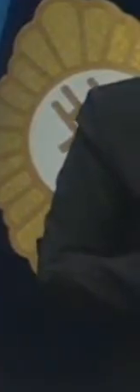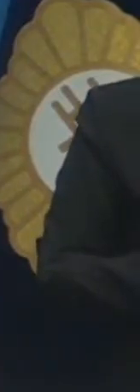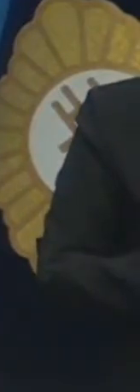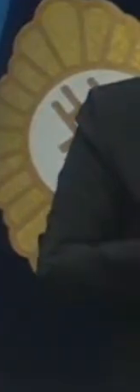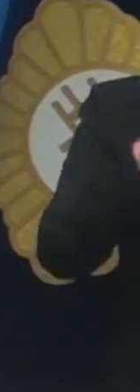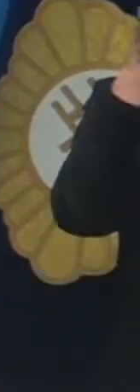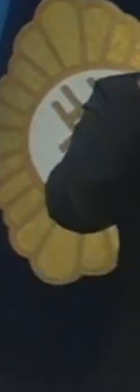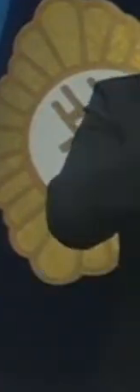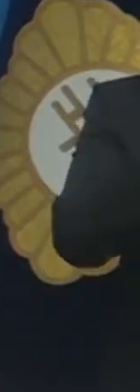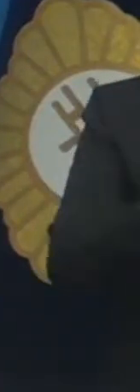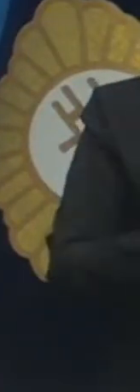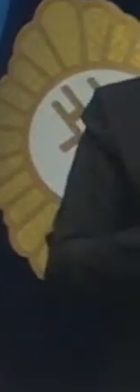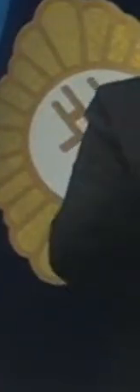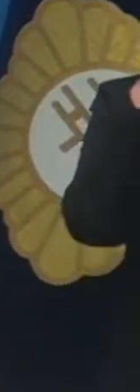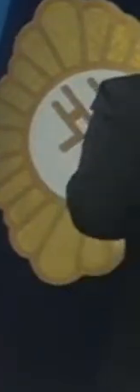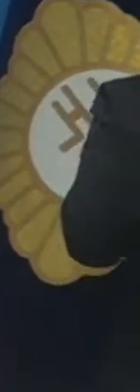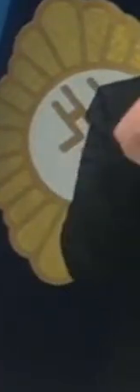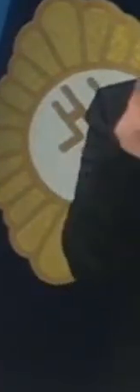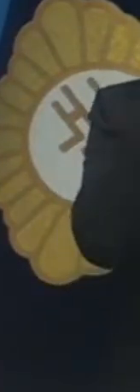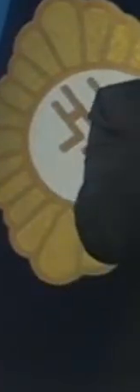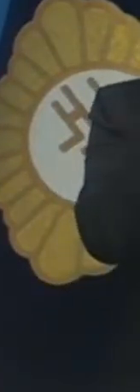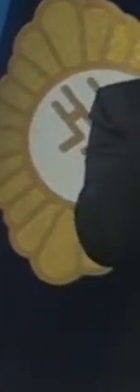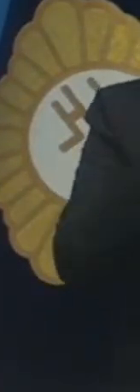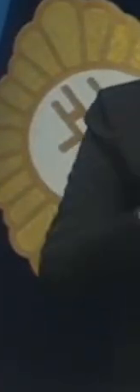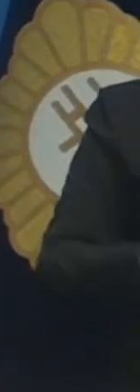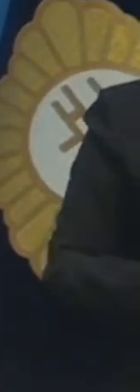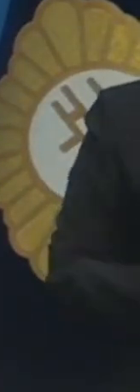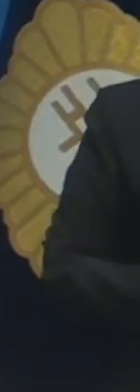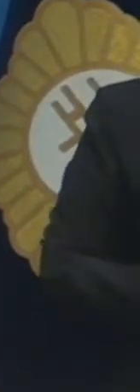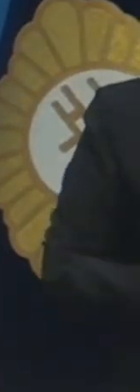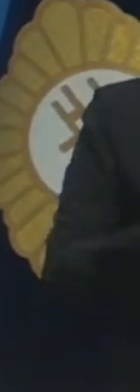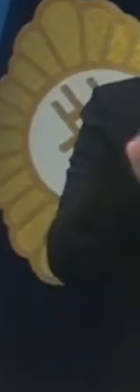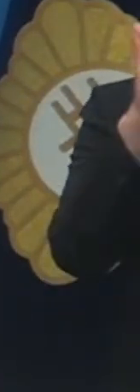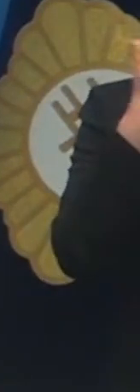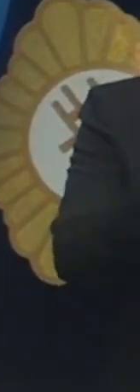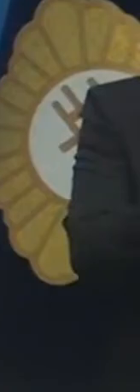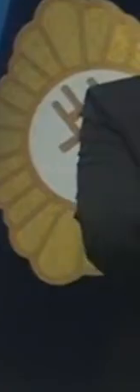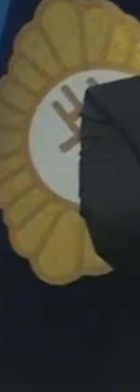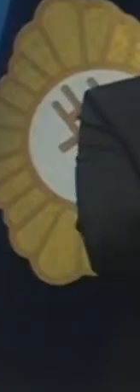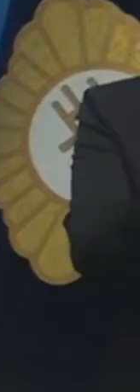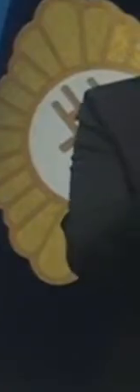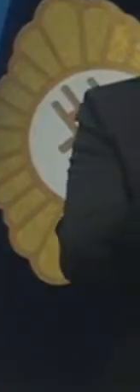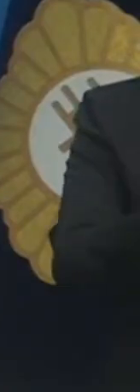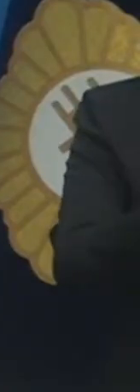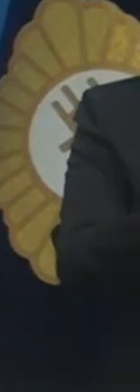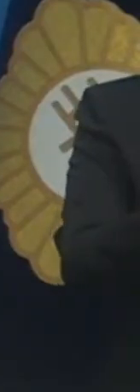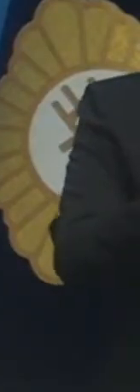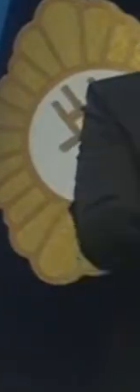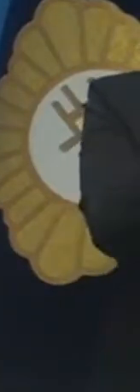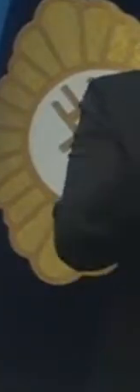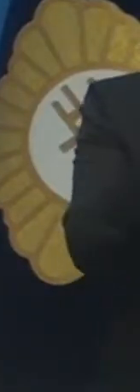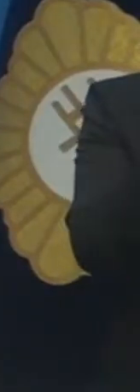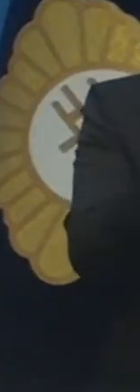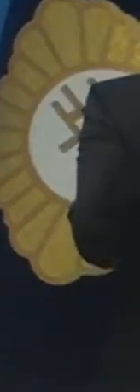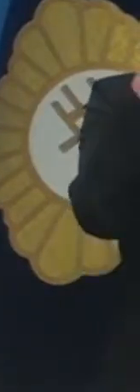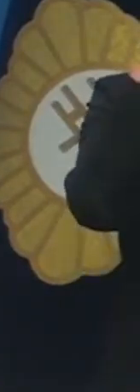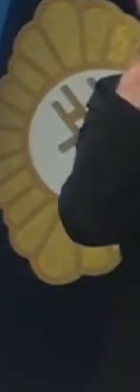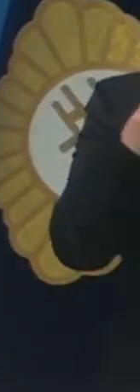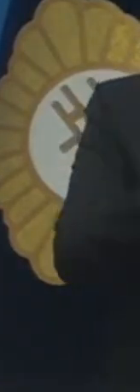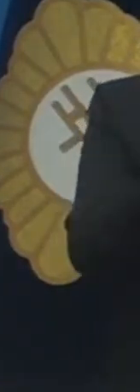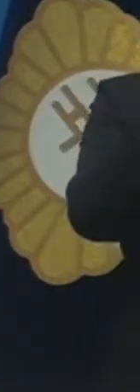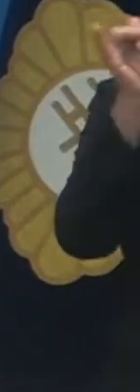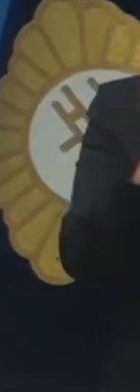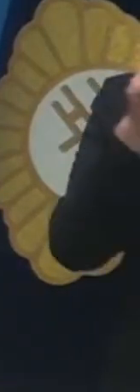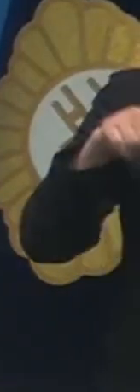최소한의 기능도 하지 않았습니다. 최근 드러난 일련의 사태들은 대학 사회